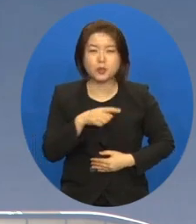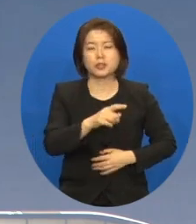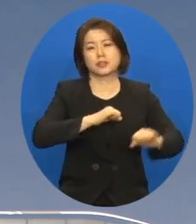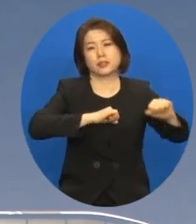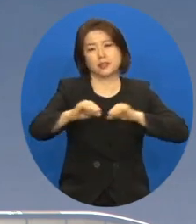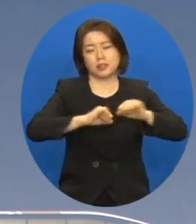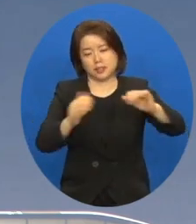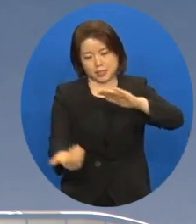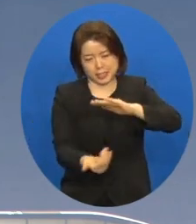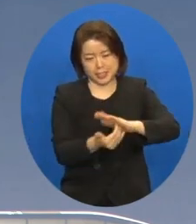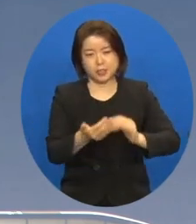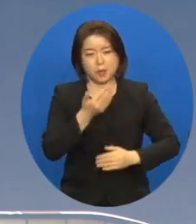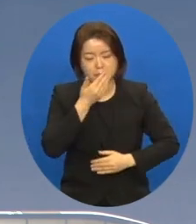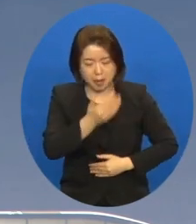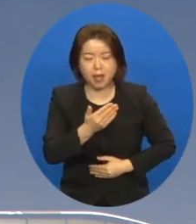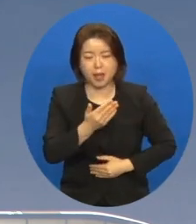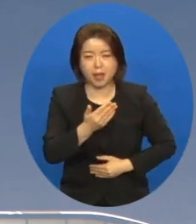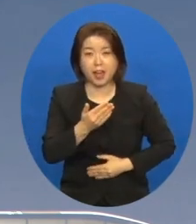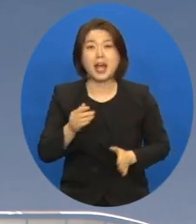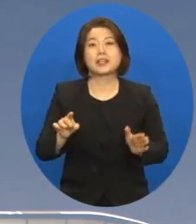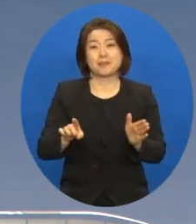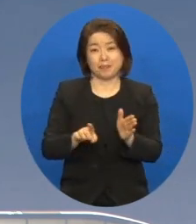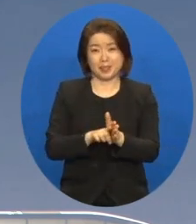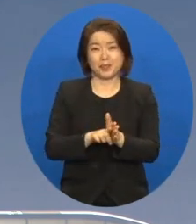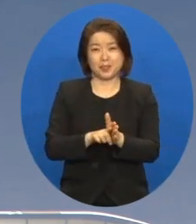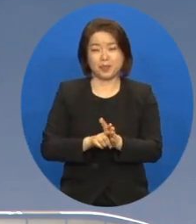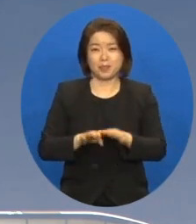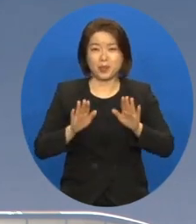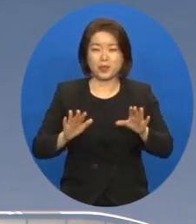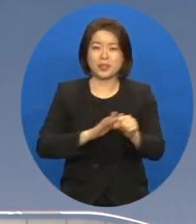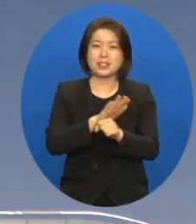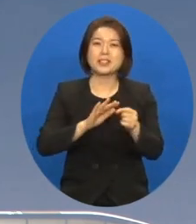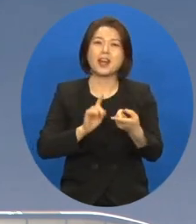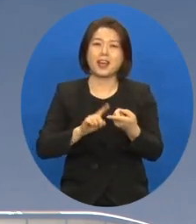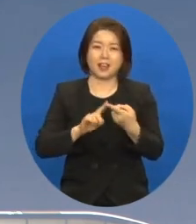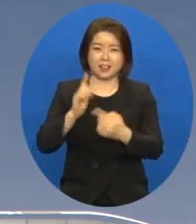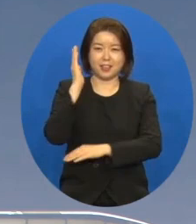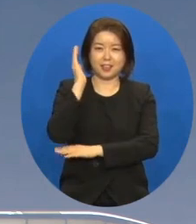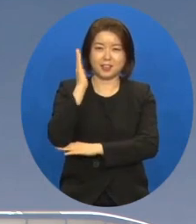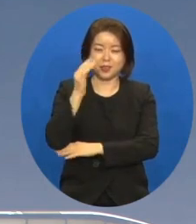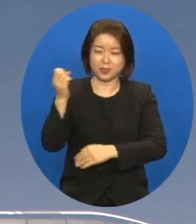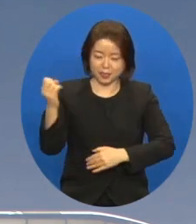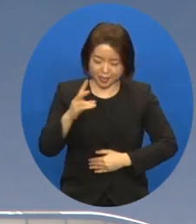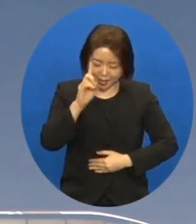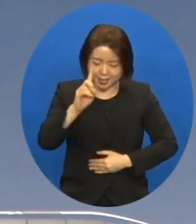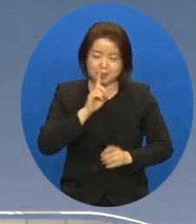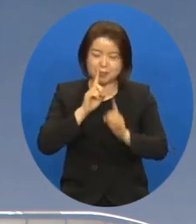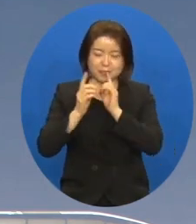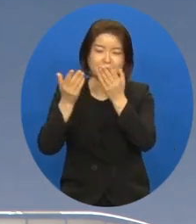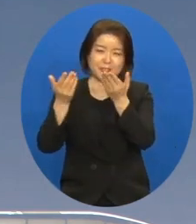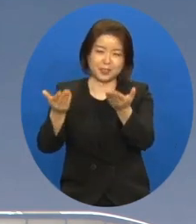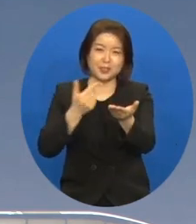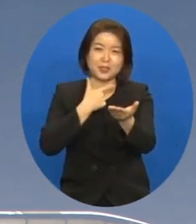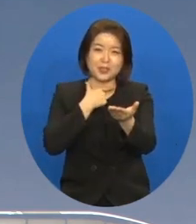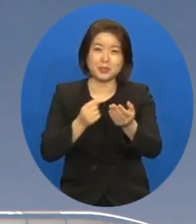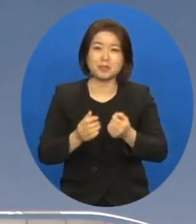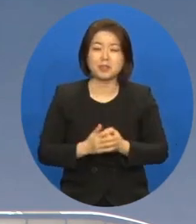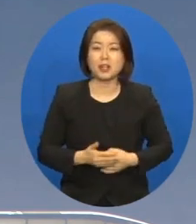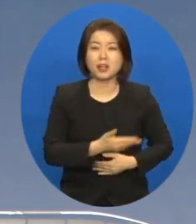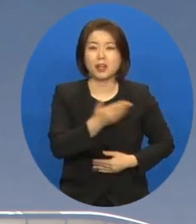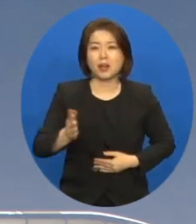수 있다. 그렇게 믿고 오늘도 사랑에 대한 설교를 다시 한번 하려고 합니다. 여러분,